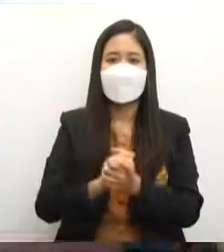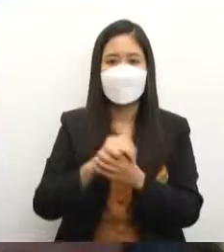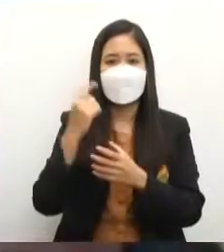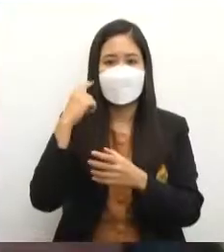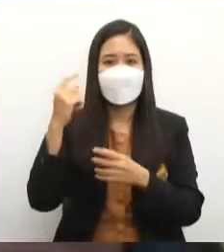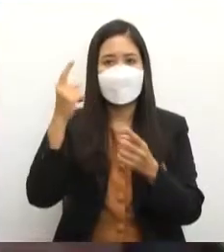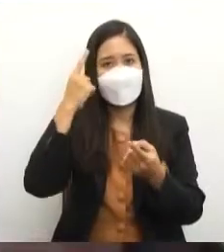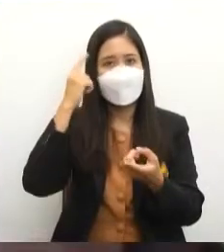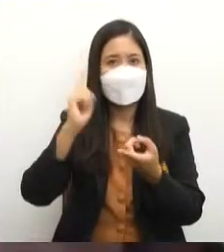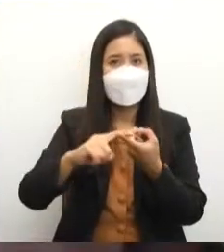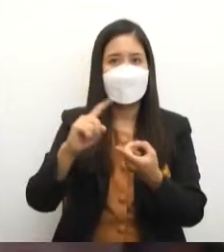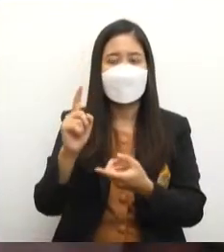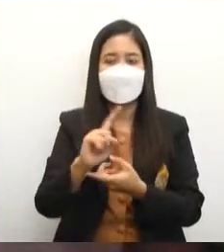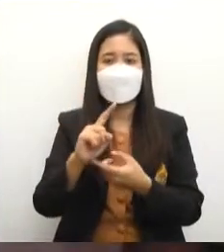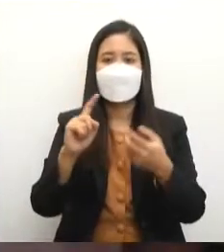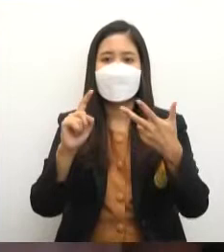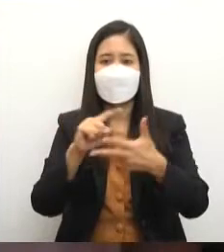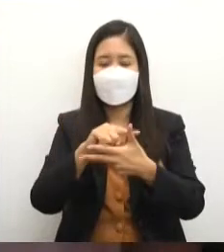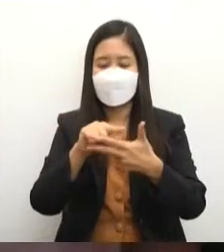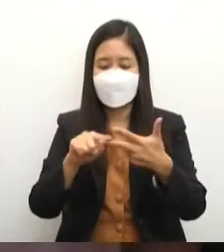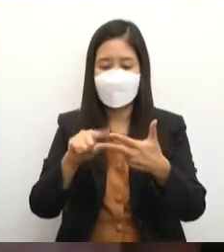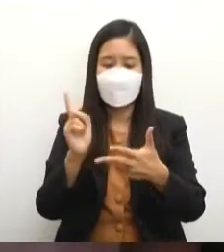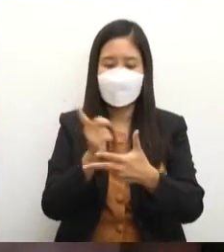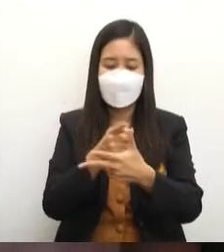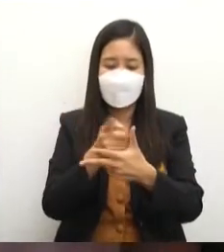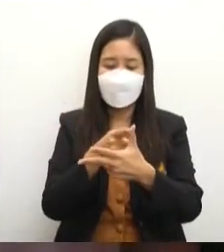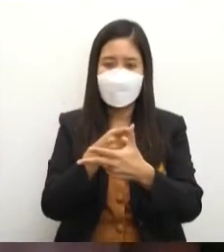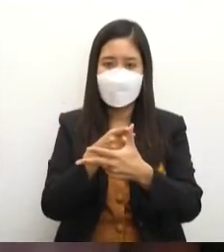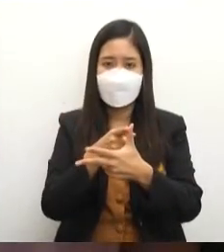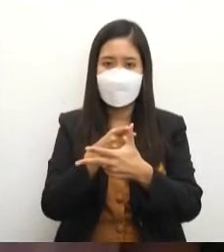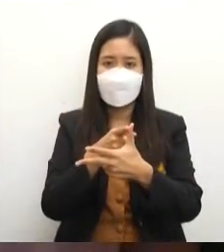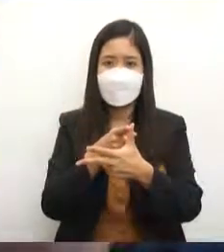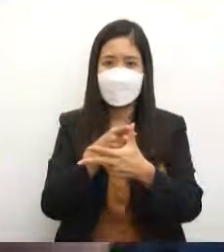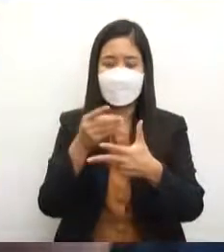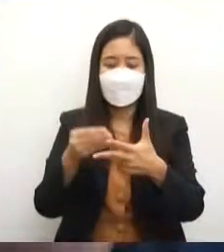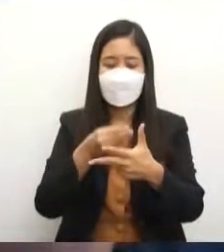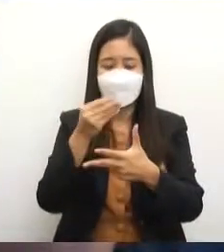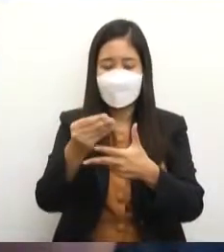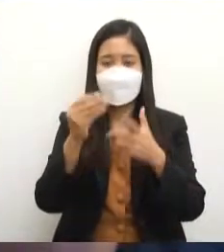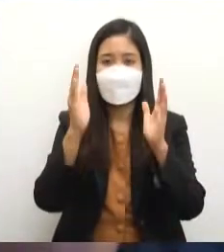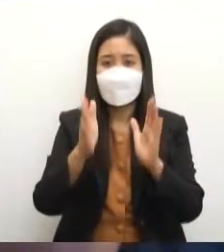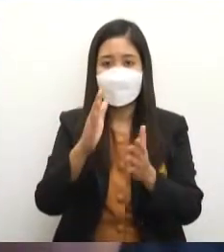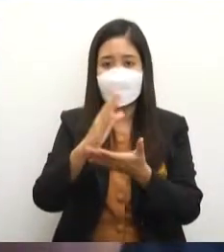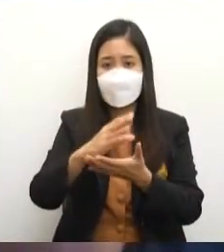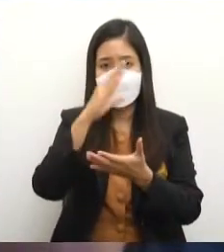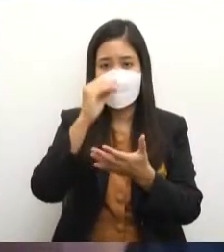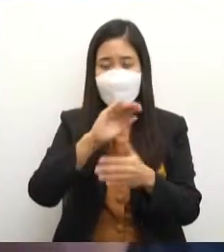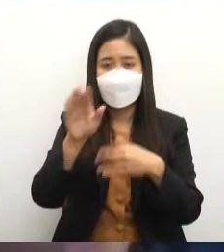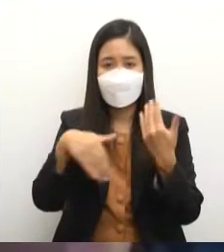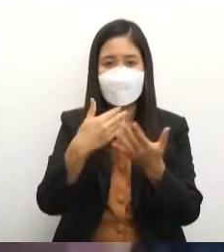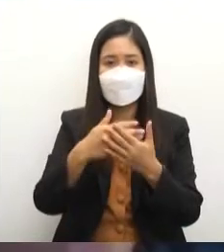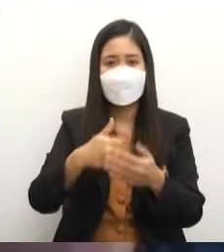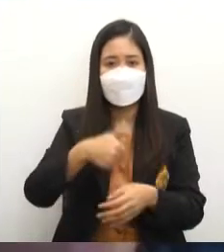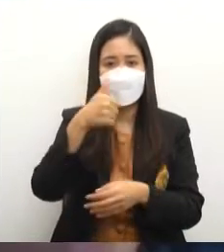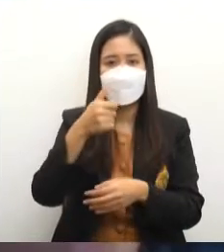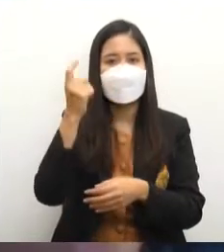ประสงค์อยู่3อย่างนะคะวัตถุประสงค์ที่1ก็คือเพื่อให้นักเรียนเนี่ยผู้เรียนได้เรียนรู้อย่